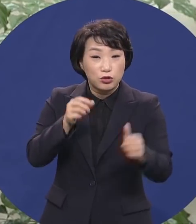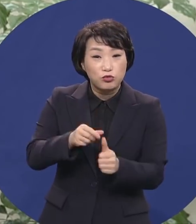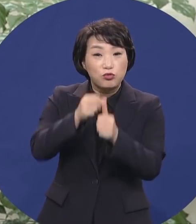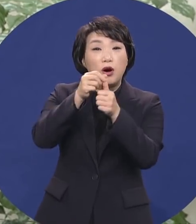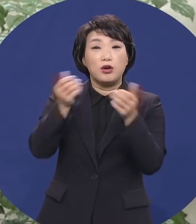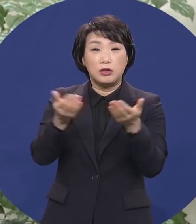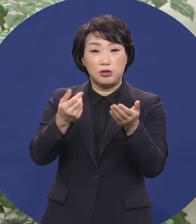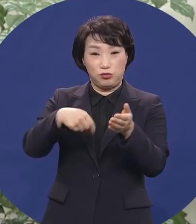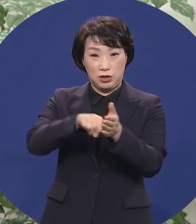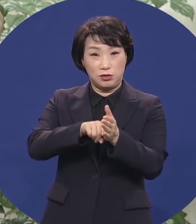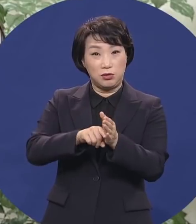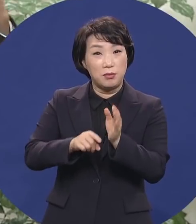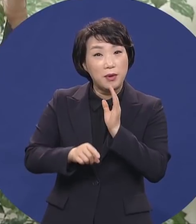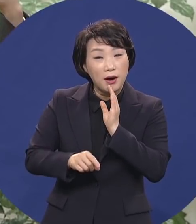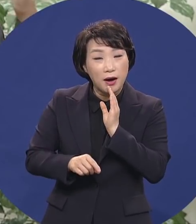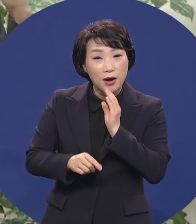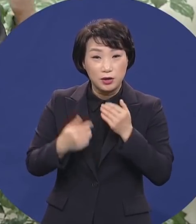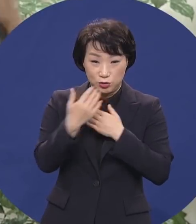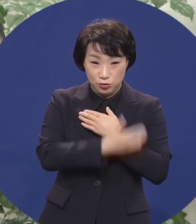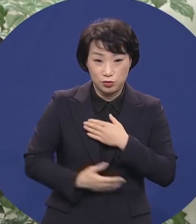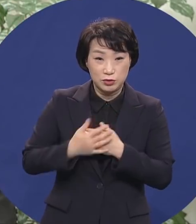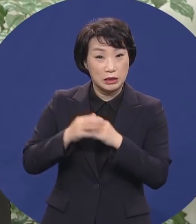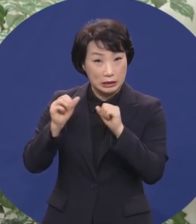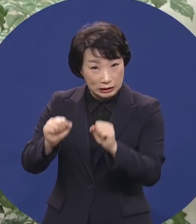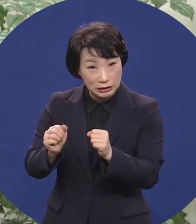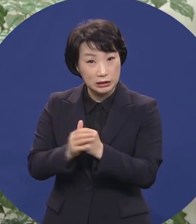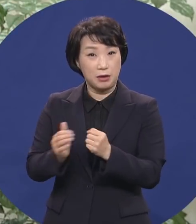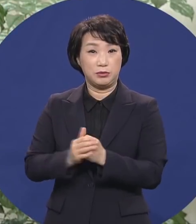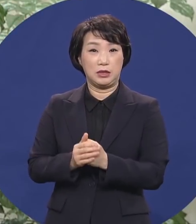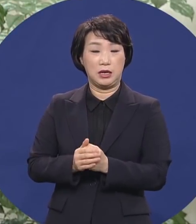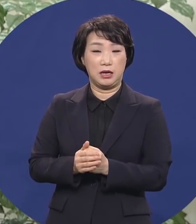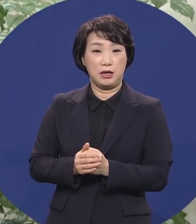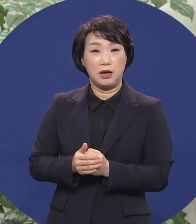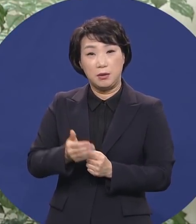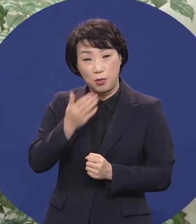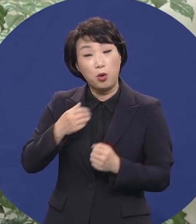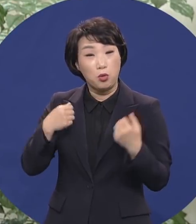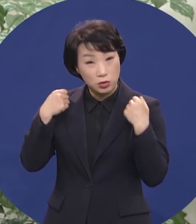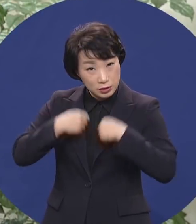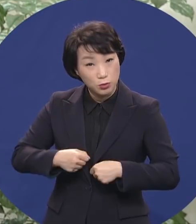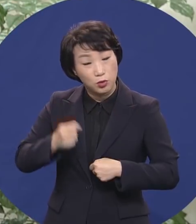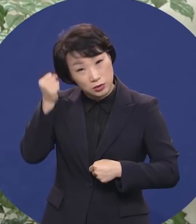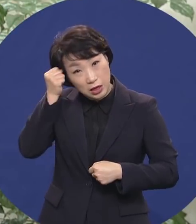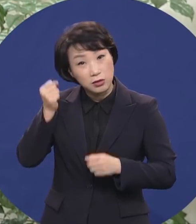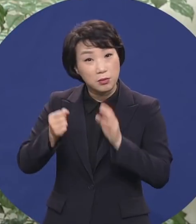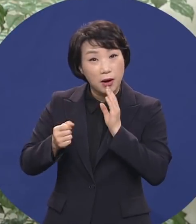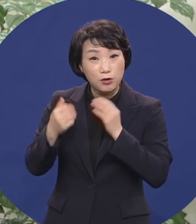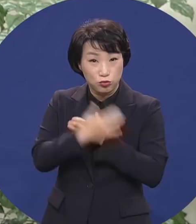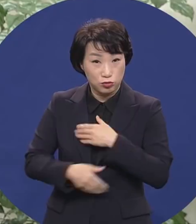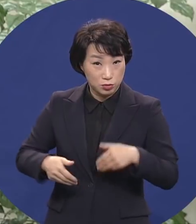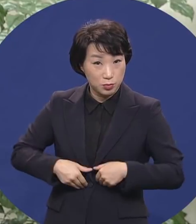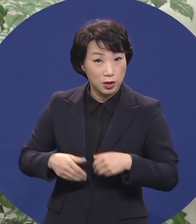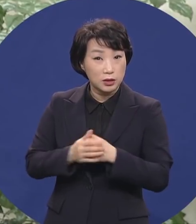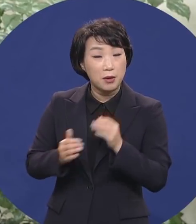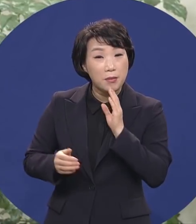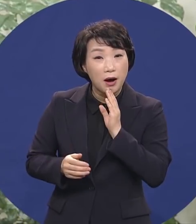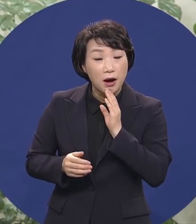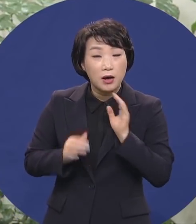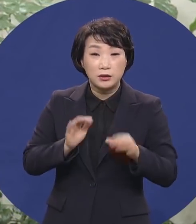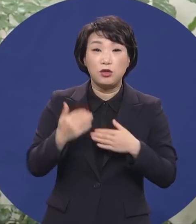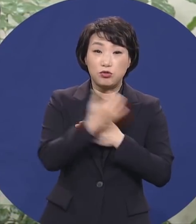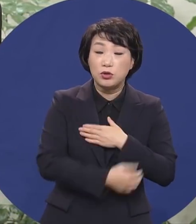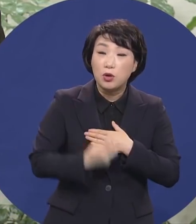구령 사역을 위해서. 육신이 존재하는 한 육신도 간수했다 이 말이죠. 육신은 무엇